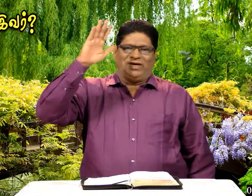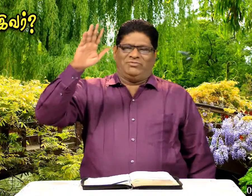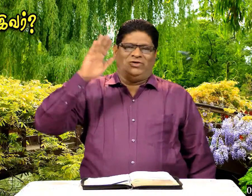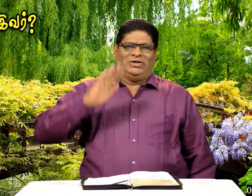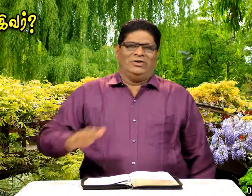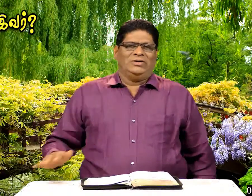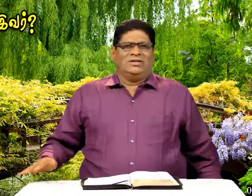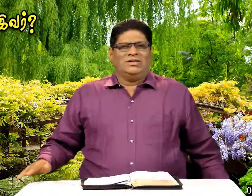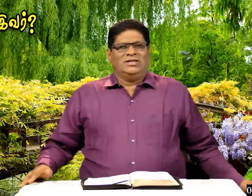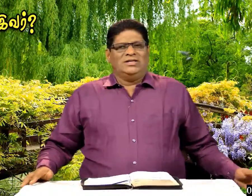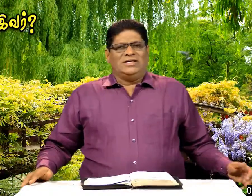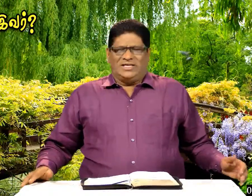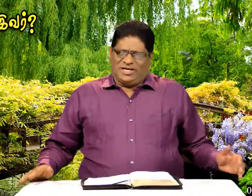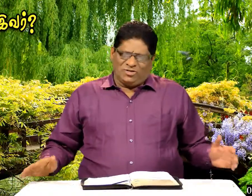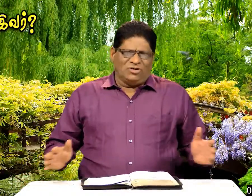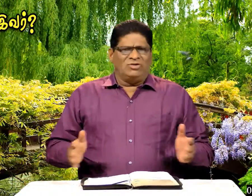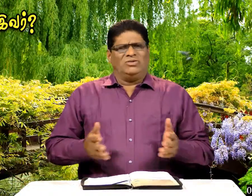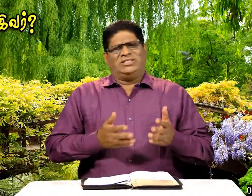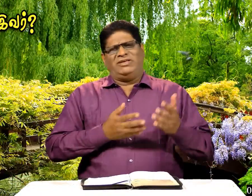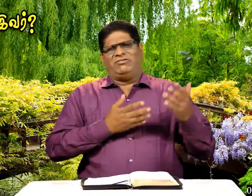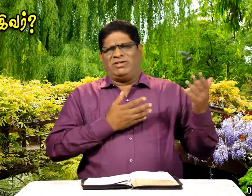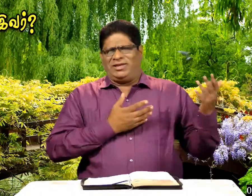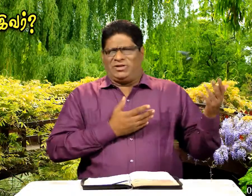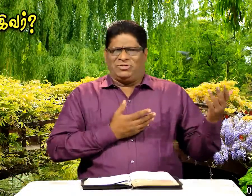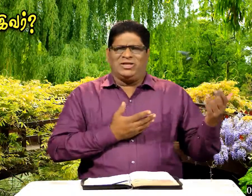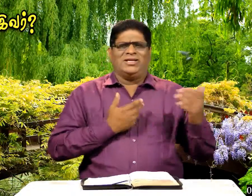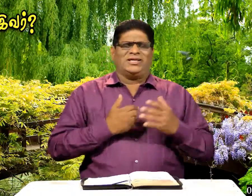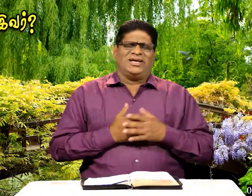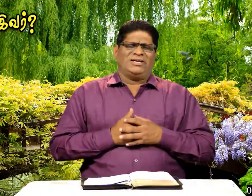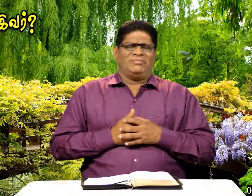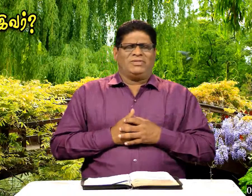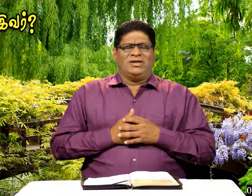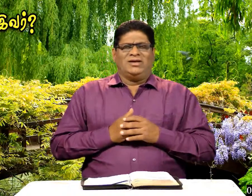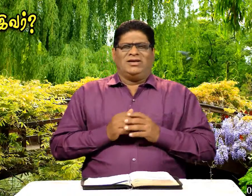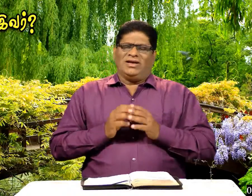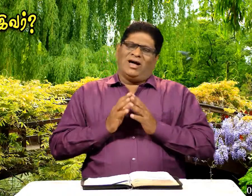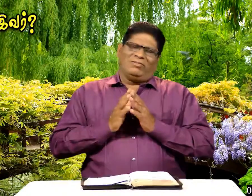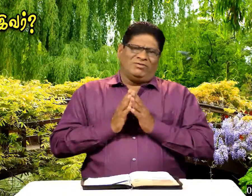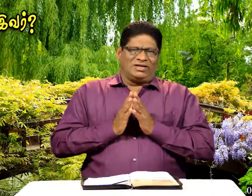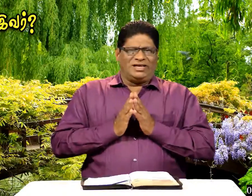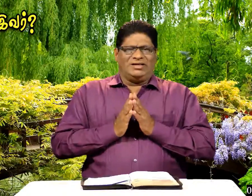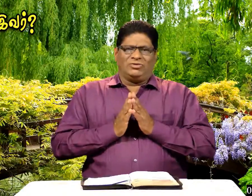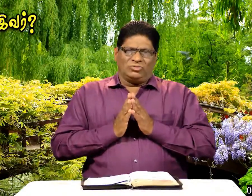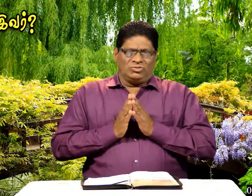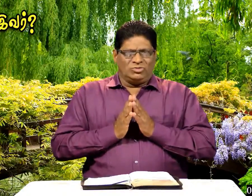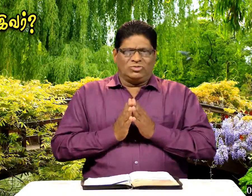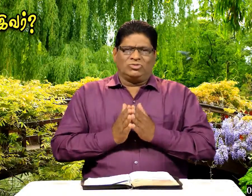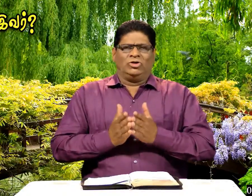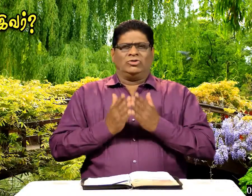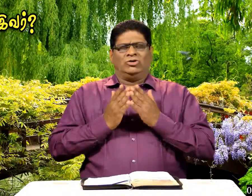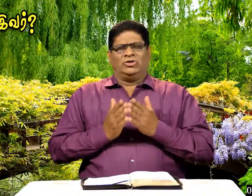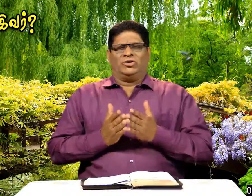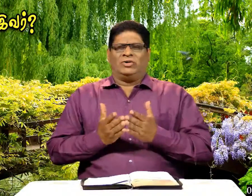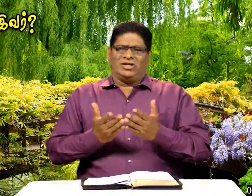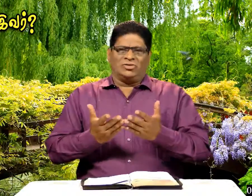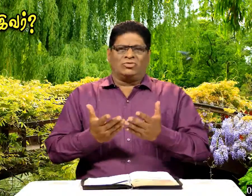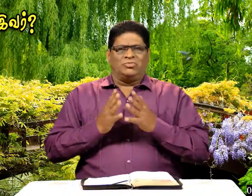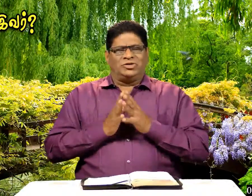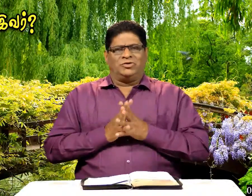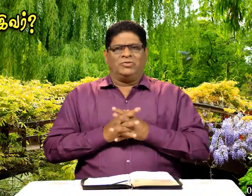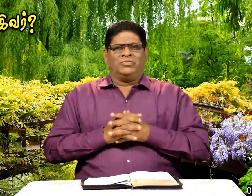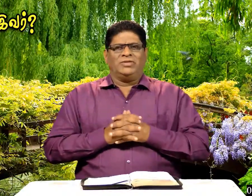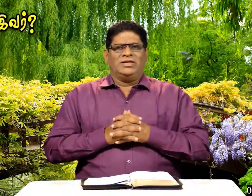ஒரு கடவுள். ஏதோ தெய்வம் எங்கேயோ இருக்கிறார், நாம் அவரை தொழுது கொள்ளுகிறோம்